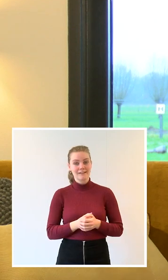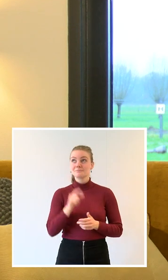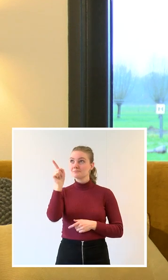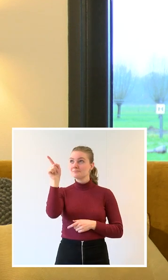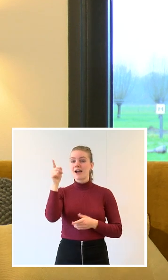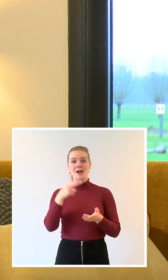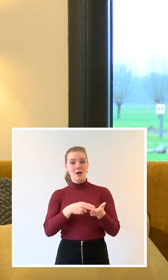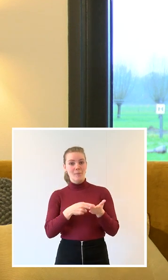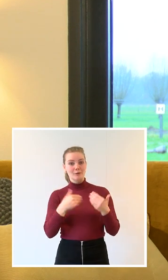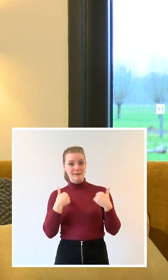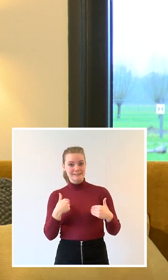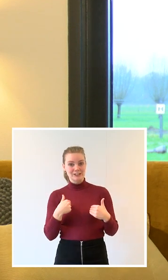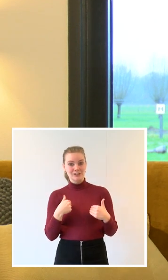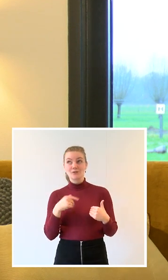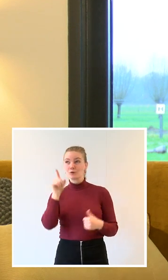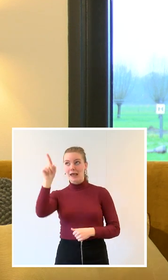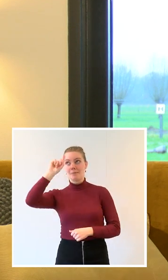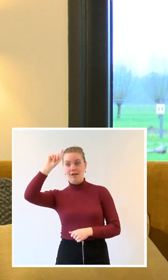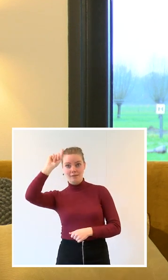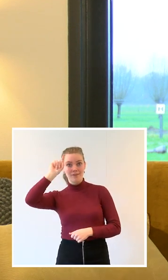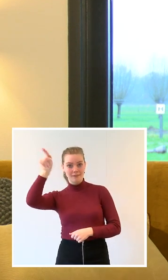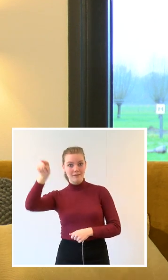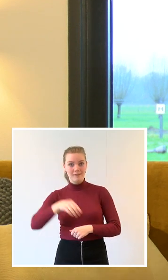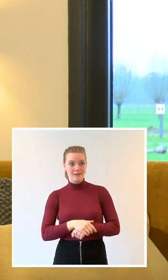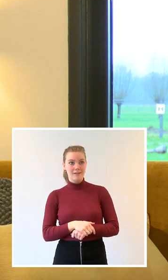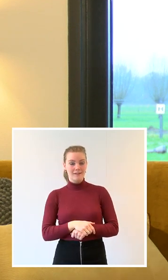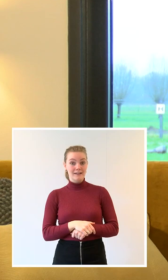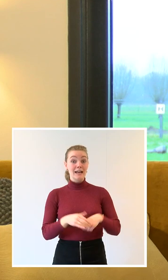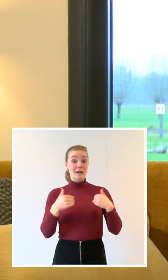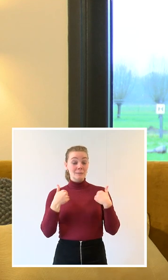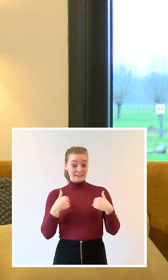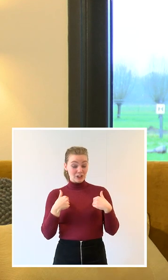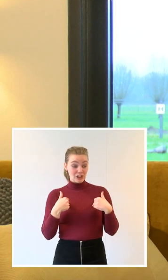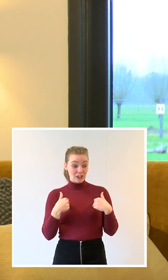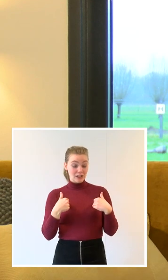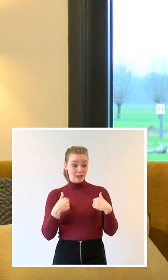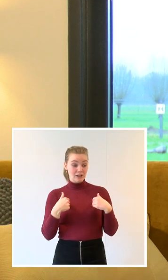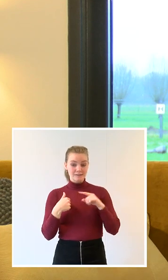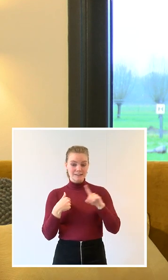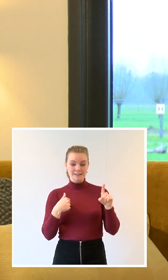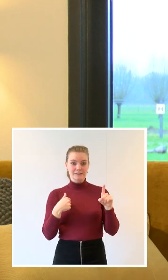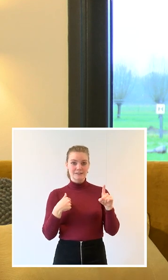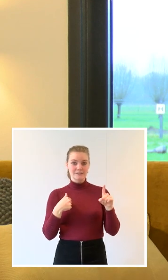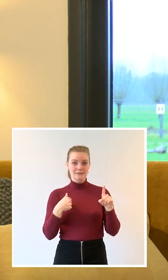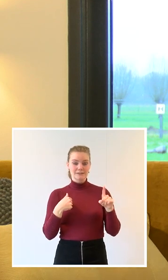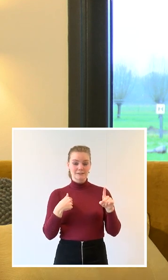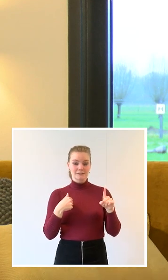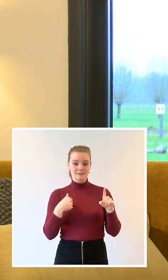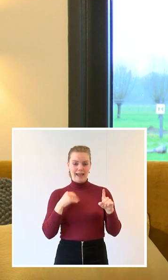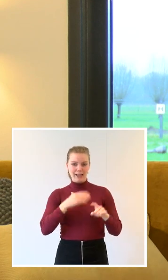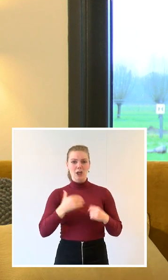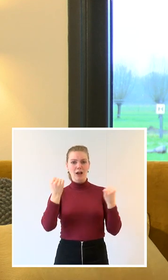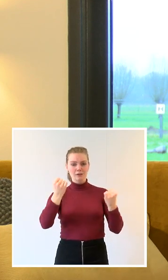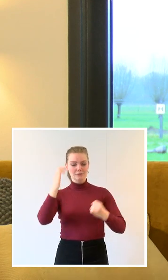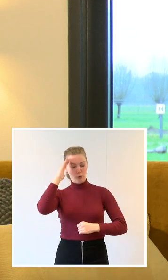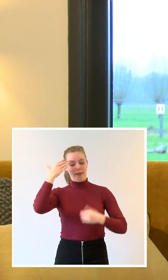plannen. Mensen die niet bekend staan om hun eigen kracht. Om hun eigen mogelijkheden of om hun